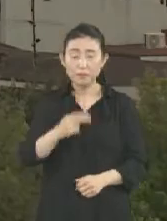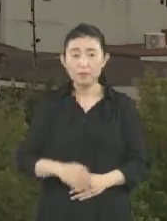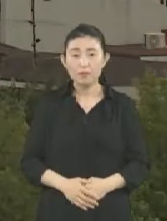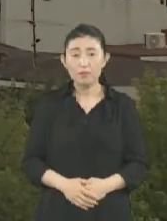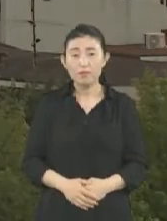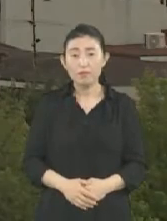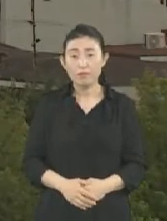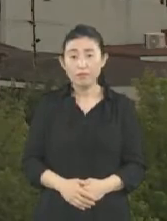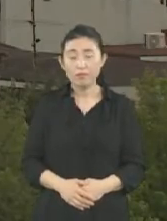않습니다